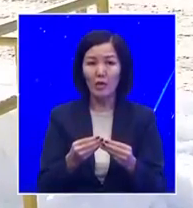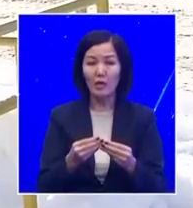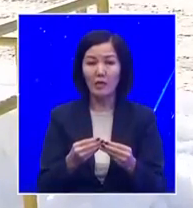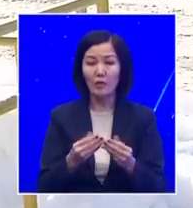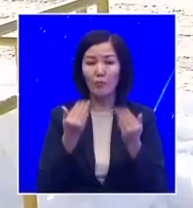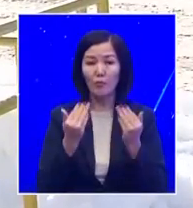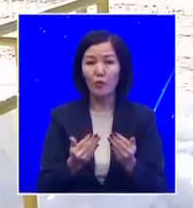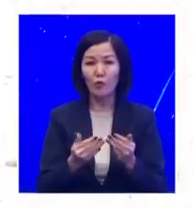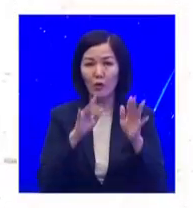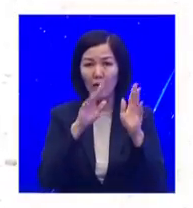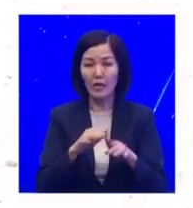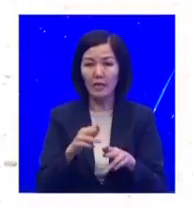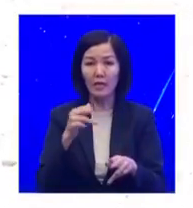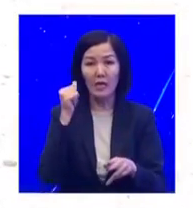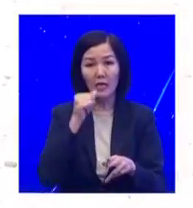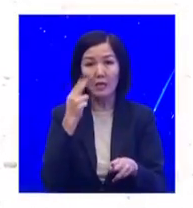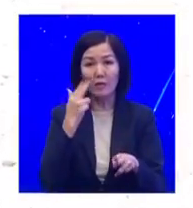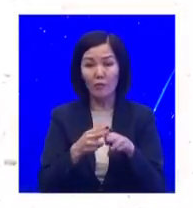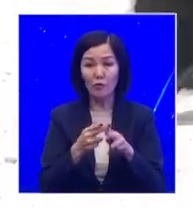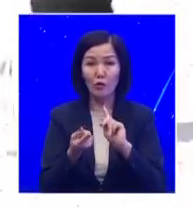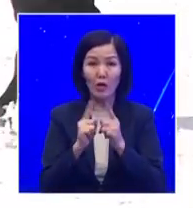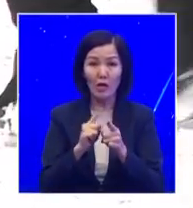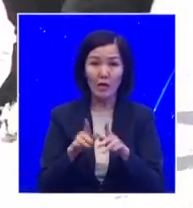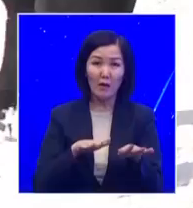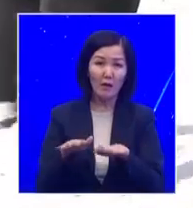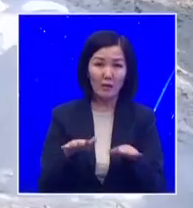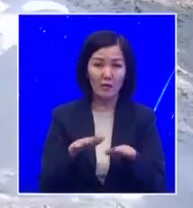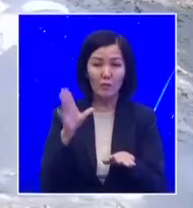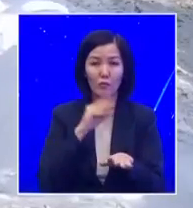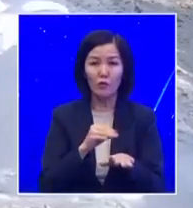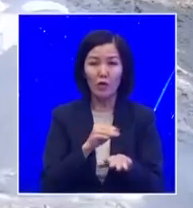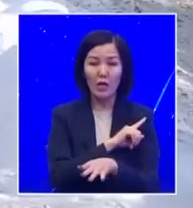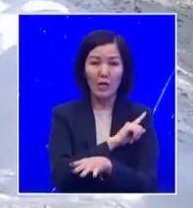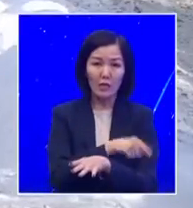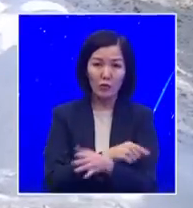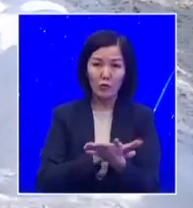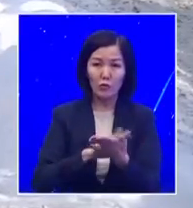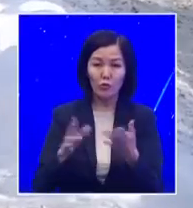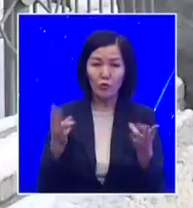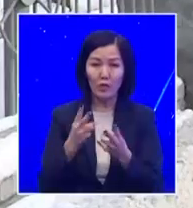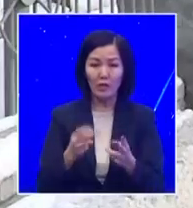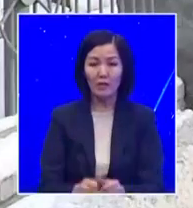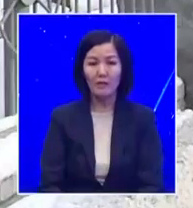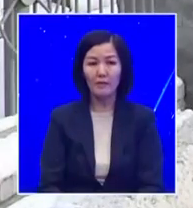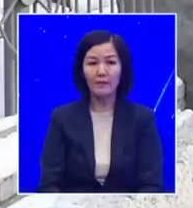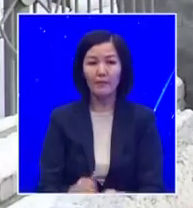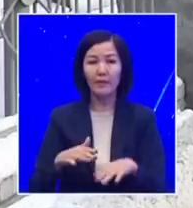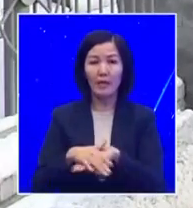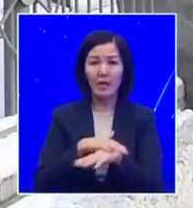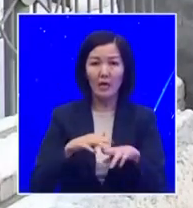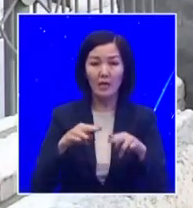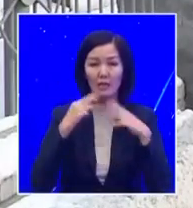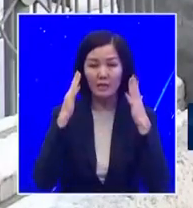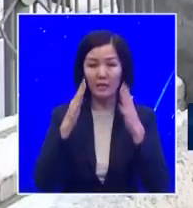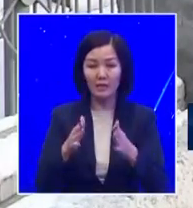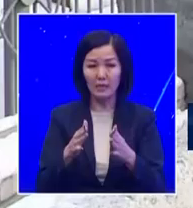жауған қардың ертең мұзға айналары анық. Сондықтан тазарту жұмыстарын күшейту қажет деп дабыл қағады. Халық назарына сай